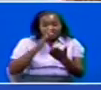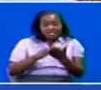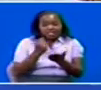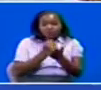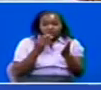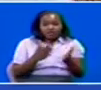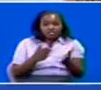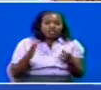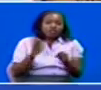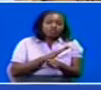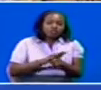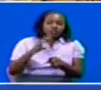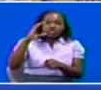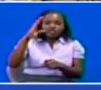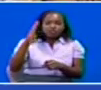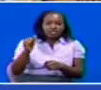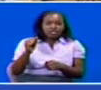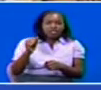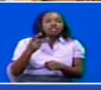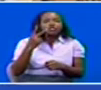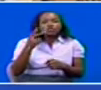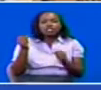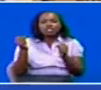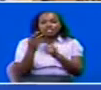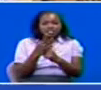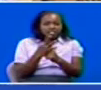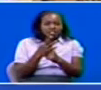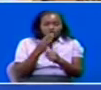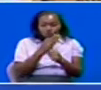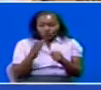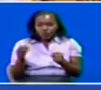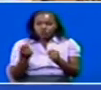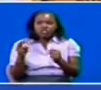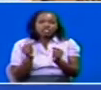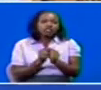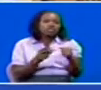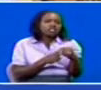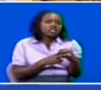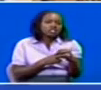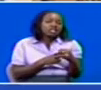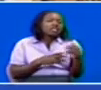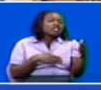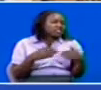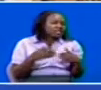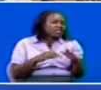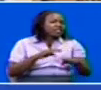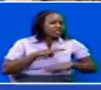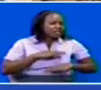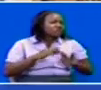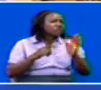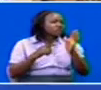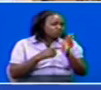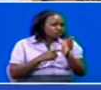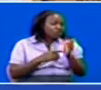utekelezaji wa mkataba wa CBA wa mwaka 2013 hadi 2017. Ishara tosha kwamba mgomo